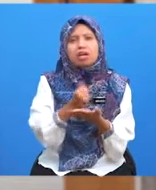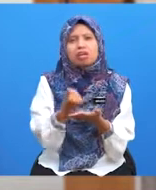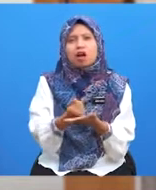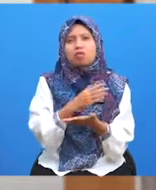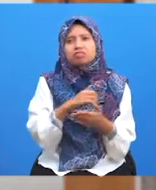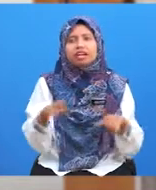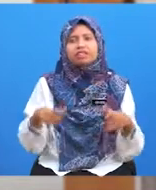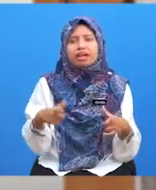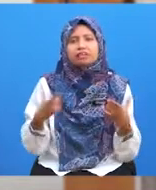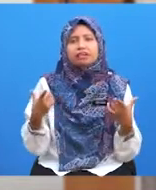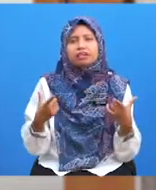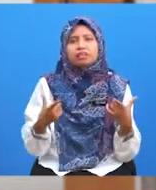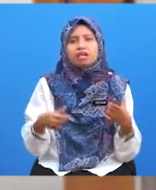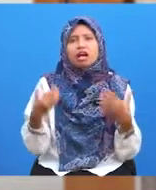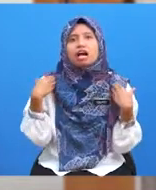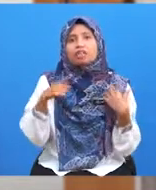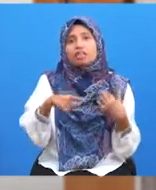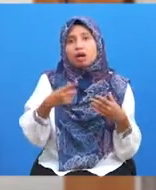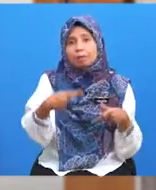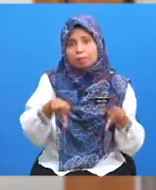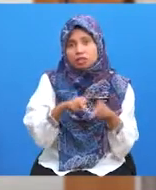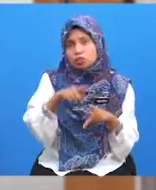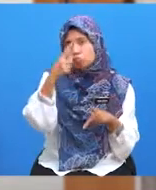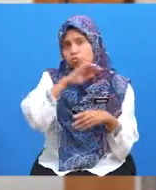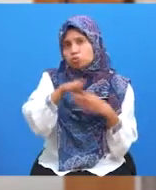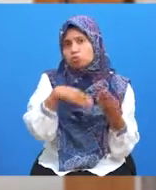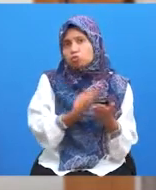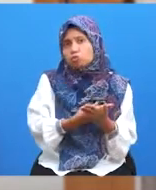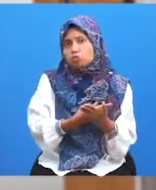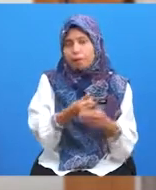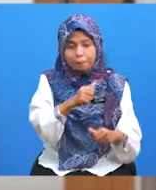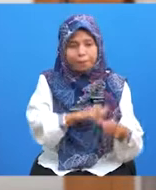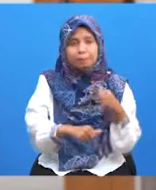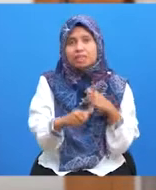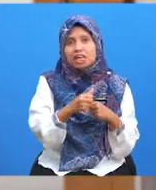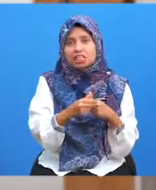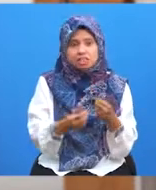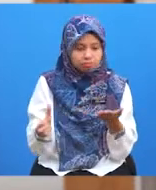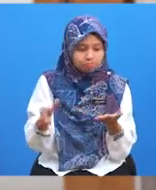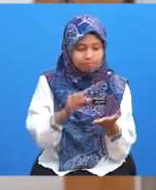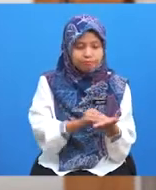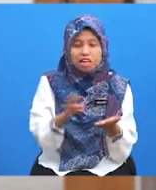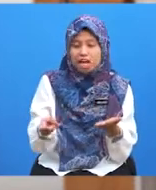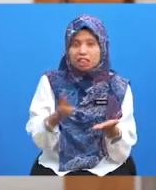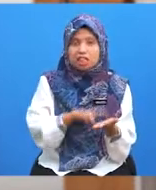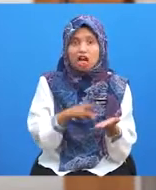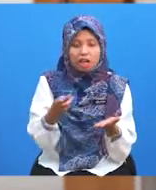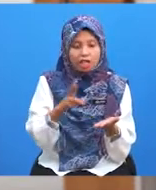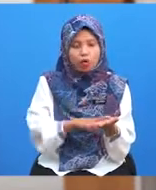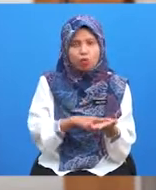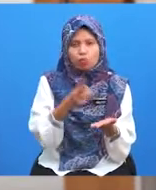yang lemah adalah penting untuk setiap Usahawan mempunyai record yang baik dalam setiap transaksi